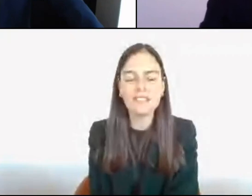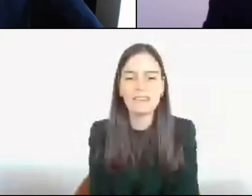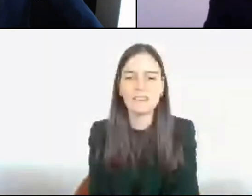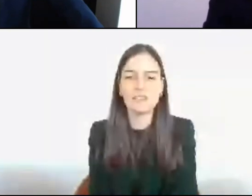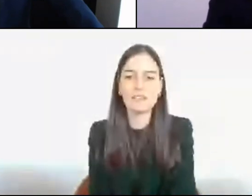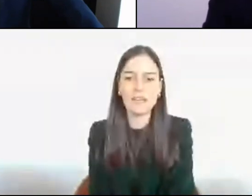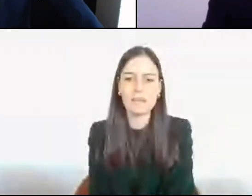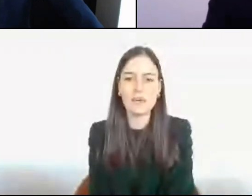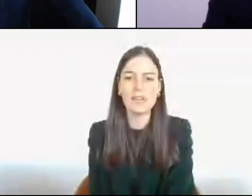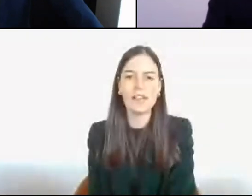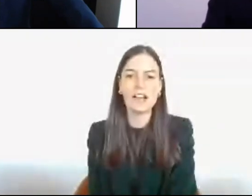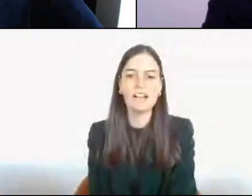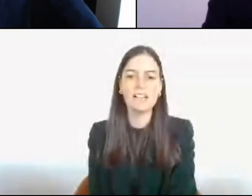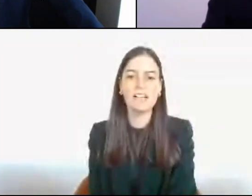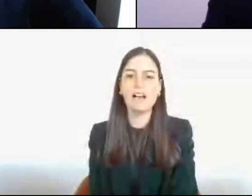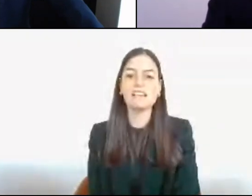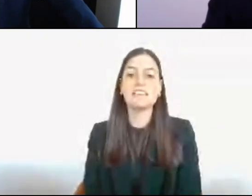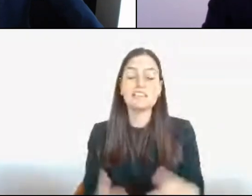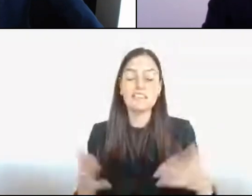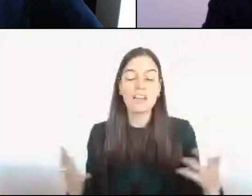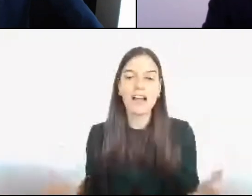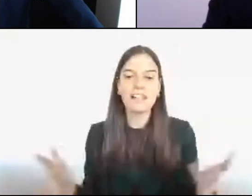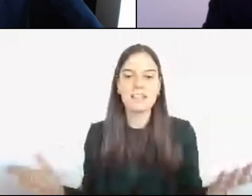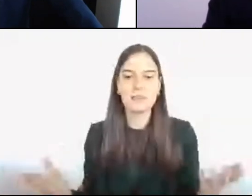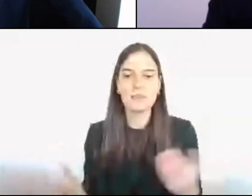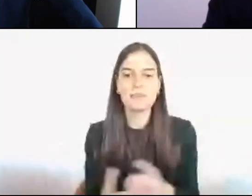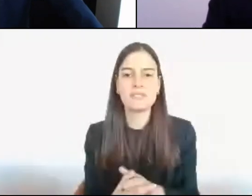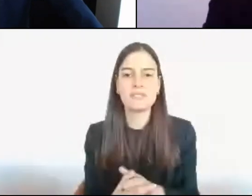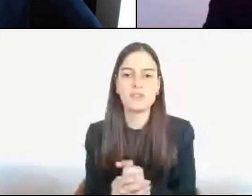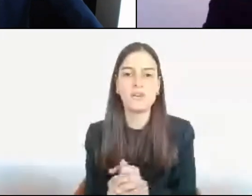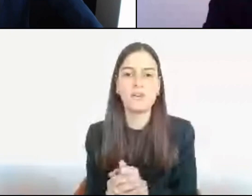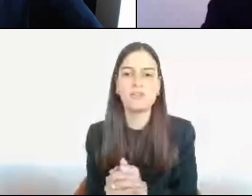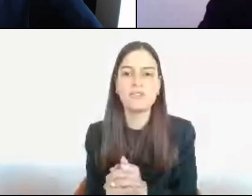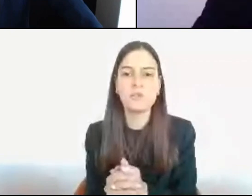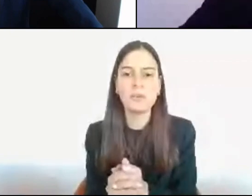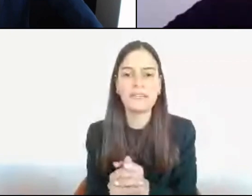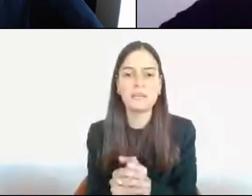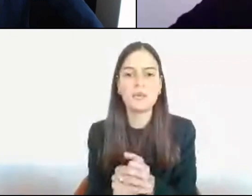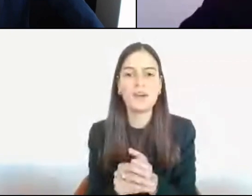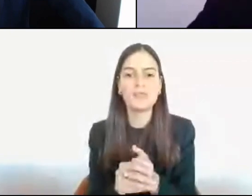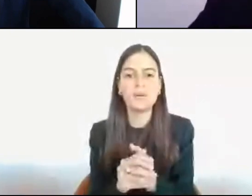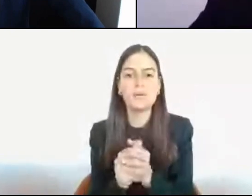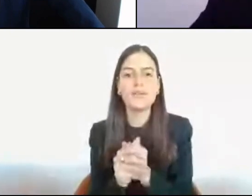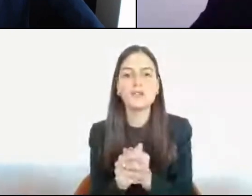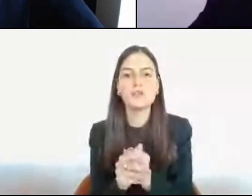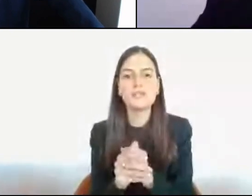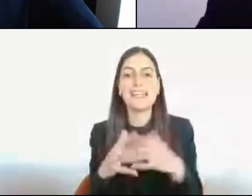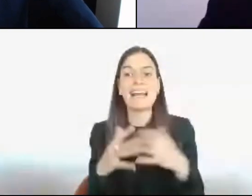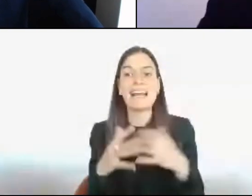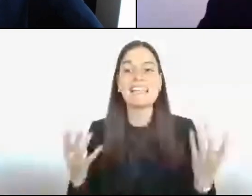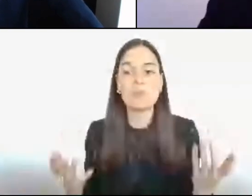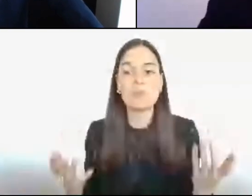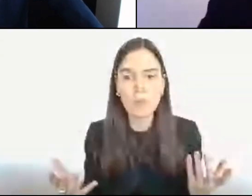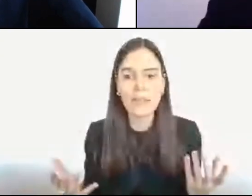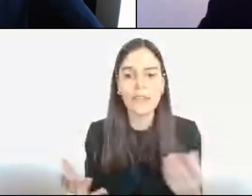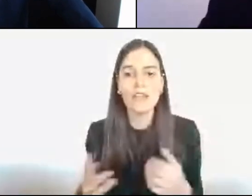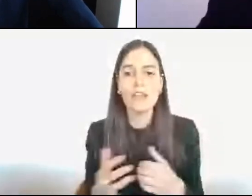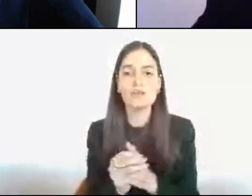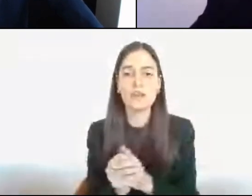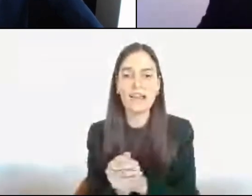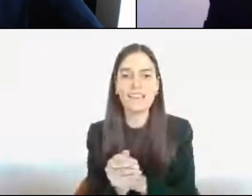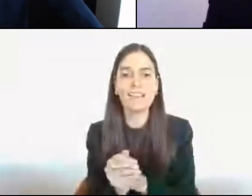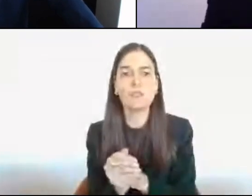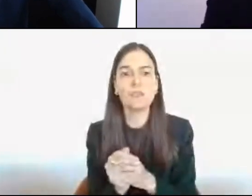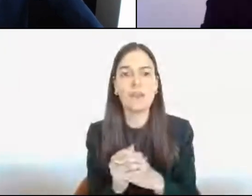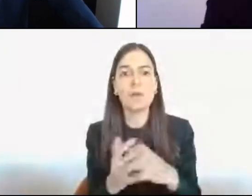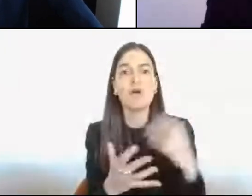vous invite vraiment à déjà aller sur le site Vision Patrimoine où il y a un dossier assez complet